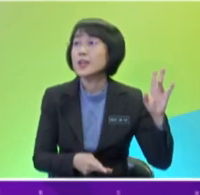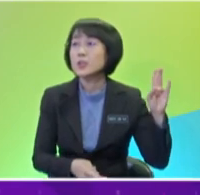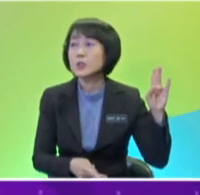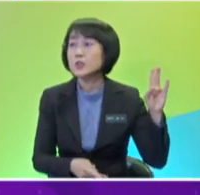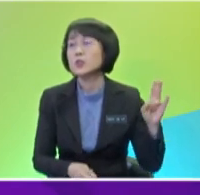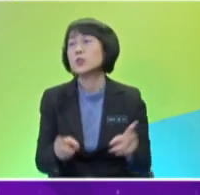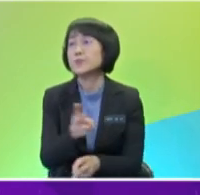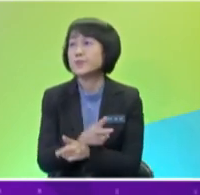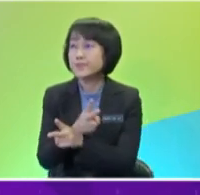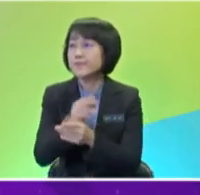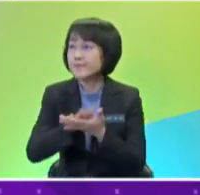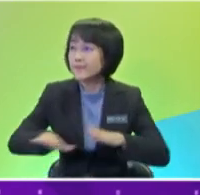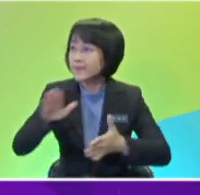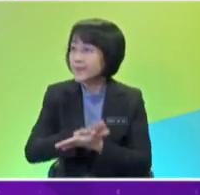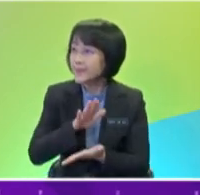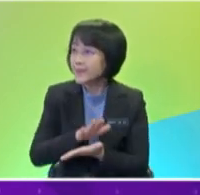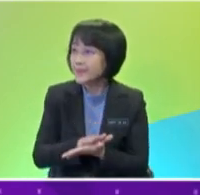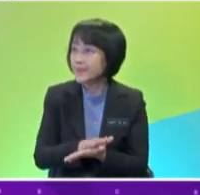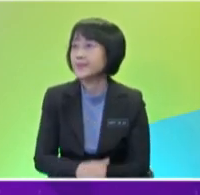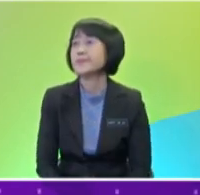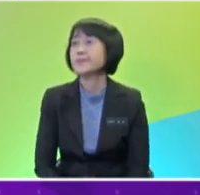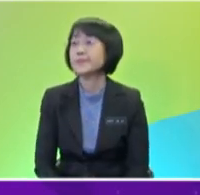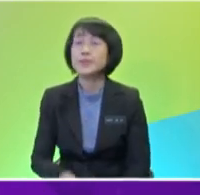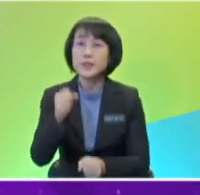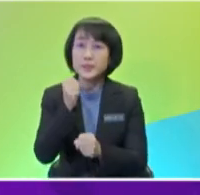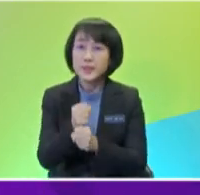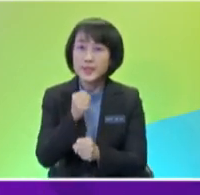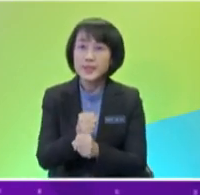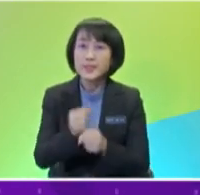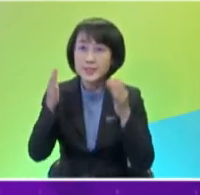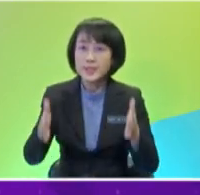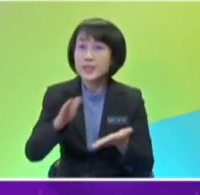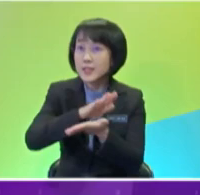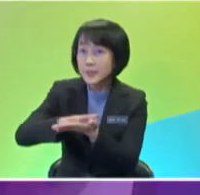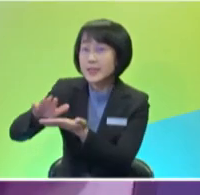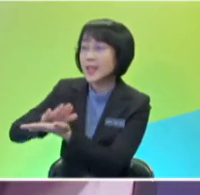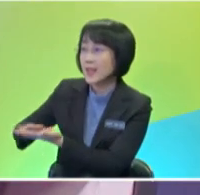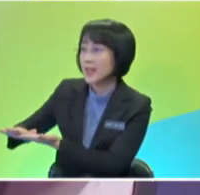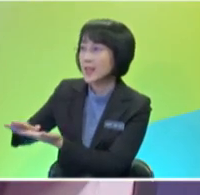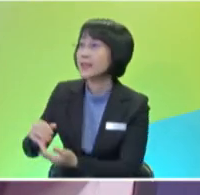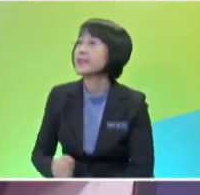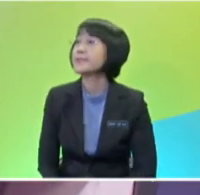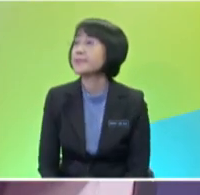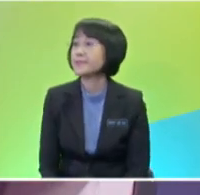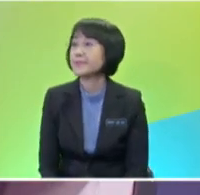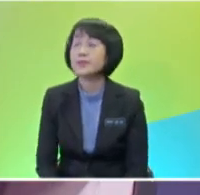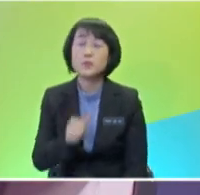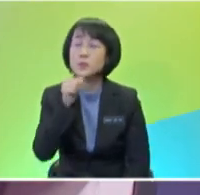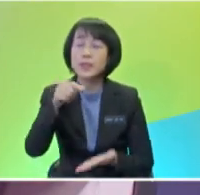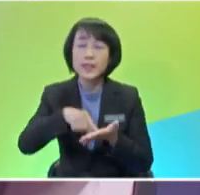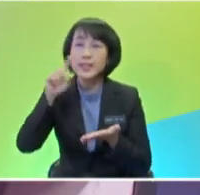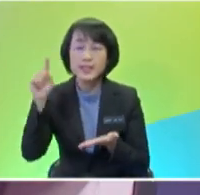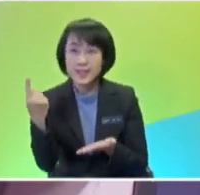pengawal keselamatan sekolah dan juga pekerja kebersihan tapi bukan ini saja